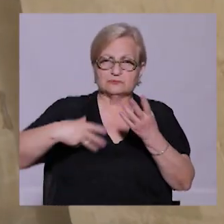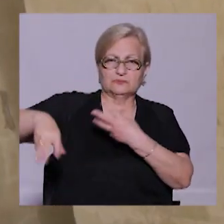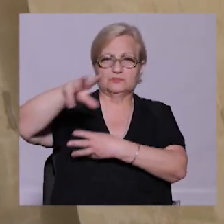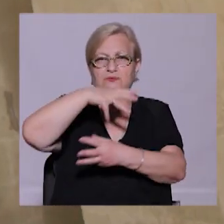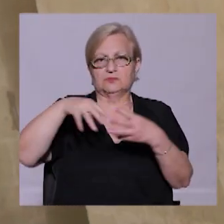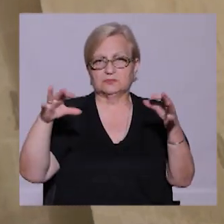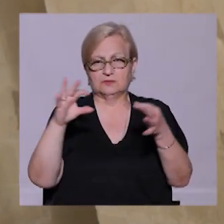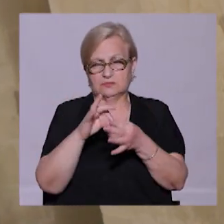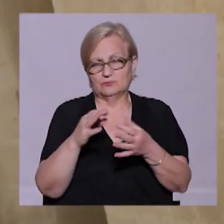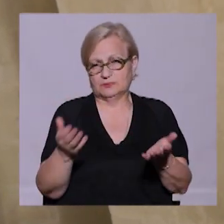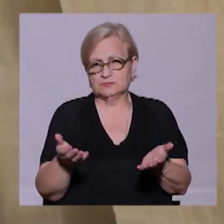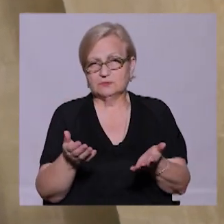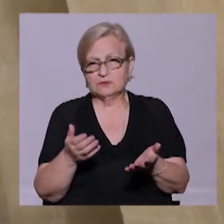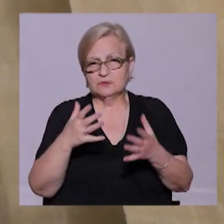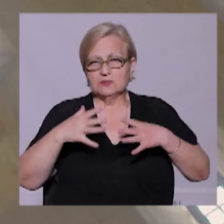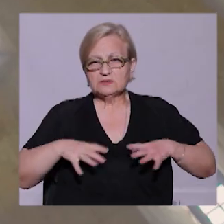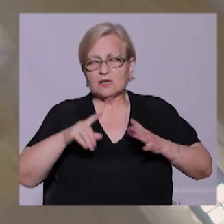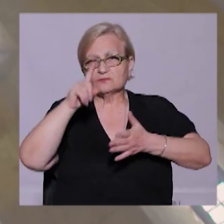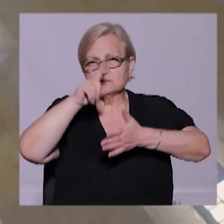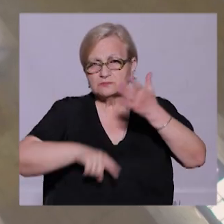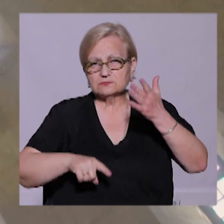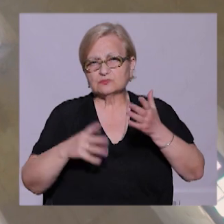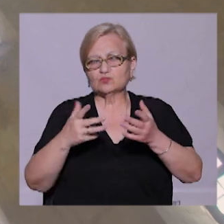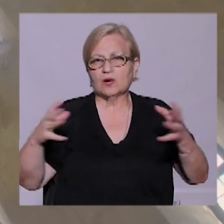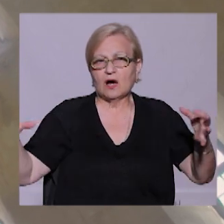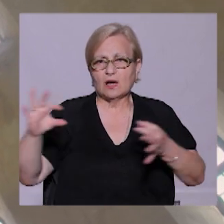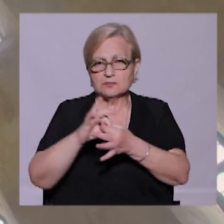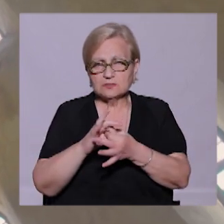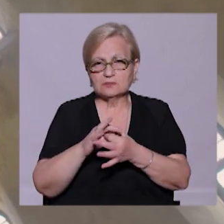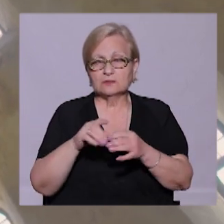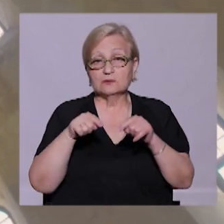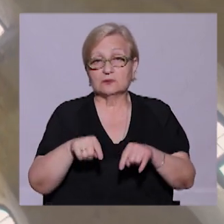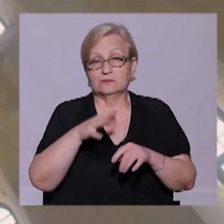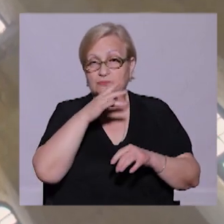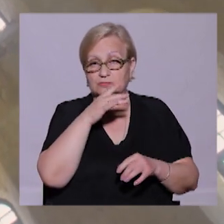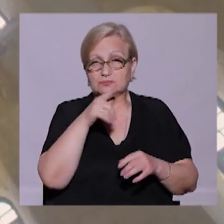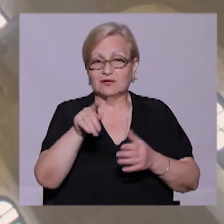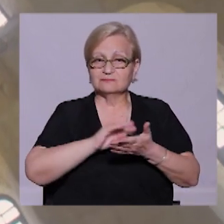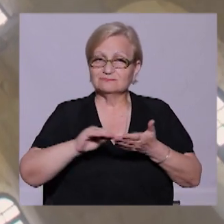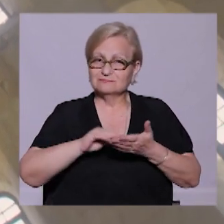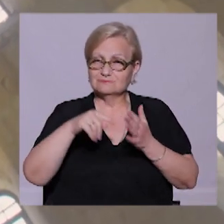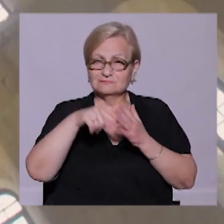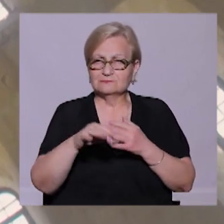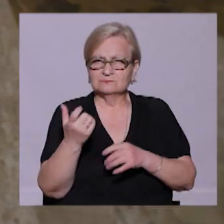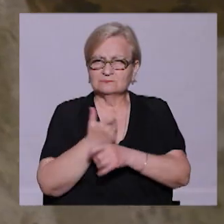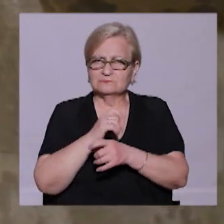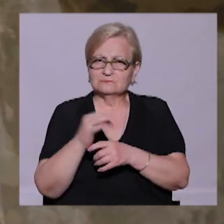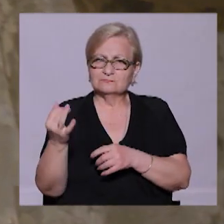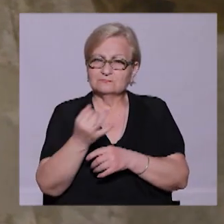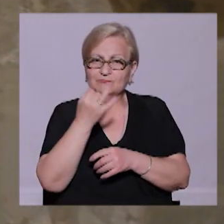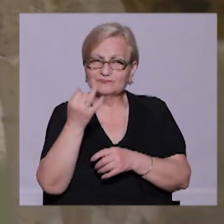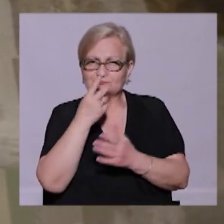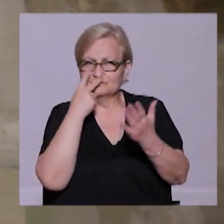საქართველოს რწმენისა, გაერთიანებისა და ამავე დროს რომანში ძალიან საინტერესო კუთხით მოჩანს კიდევ